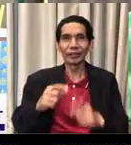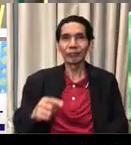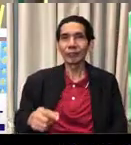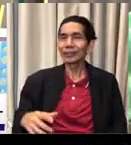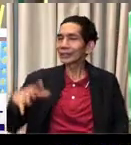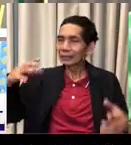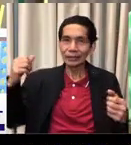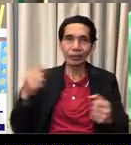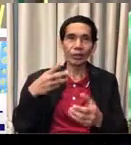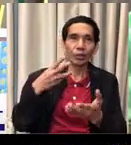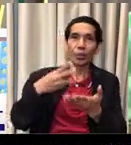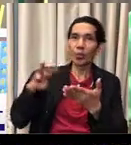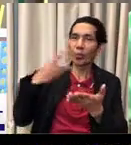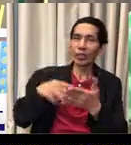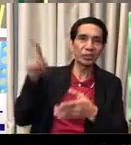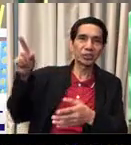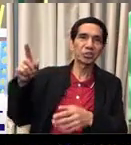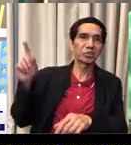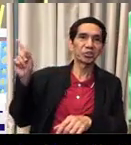Sinayang, sinabihan na kita eh.